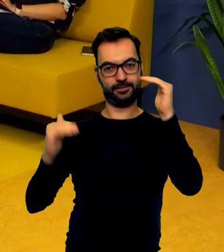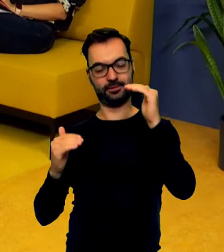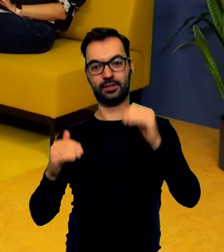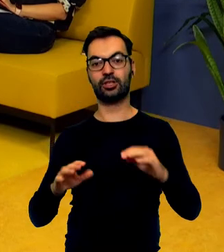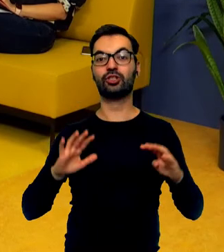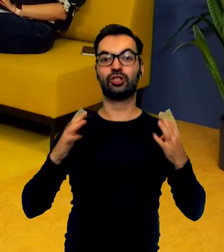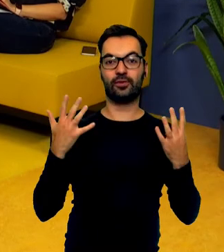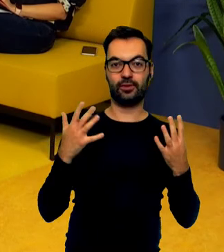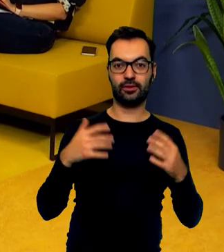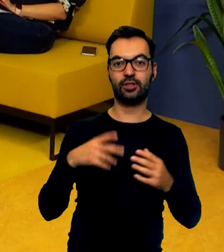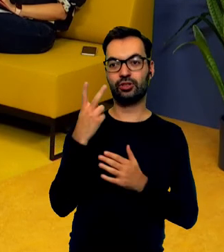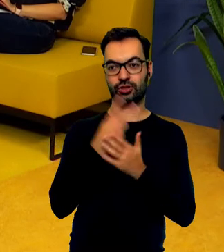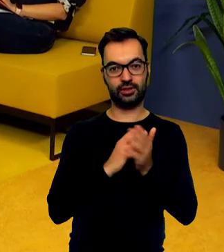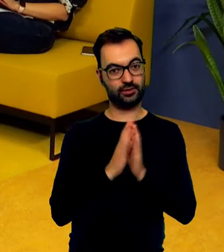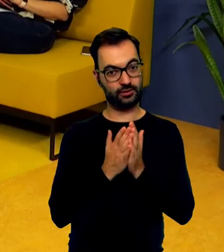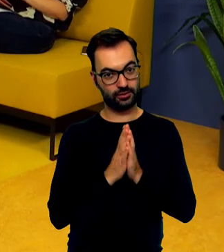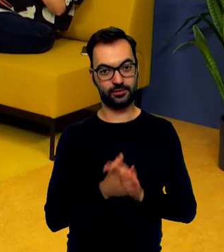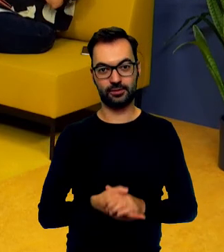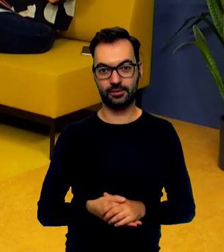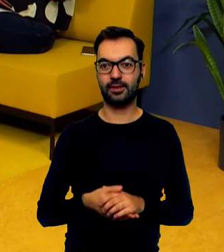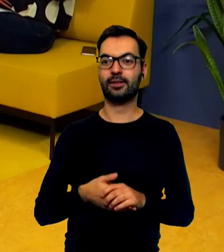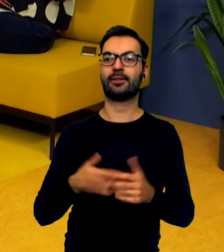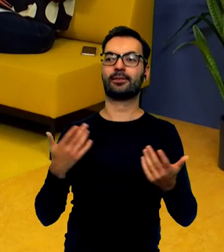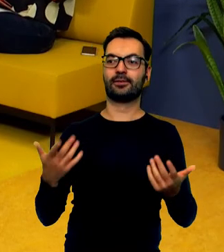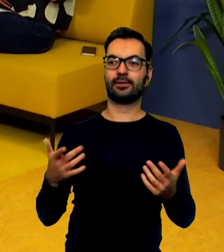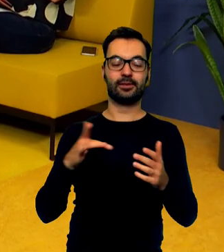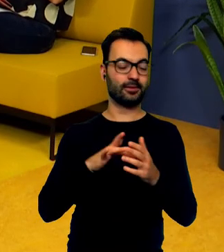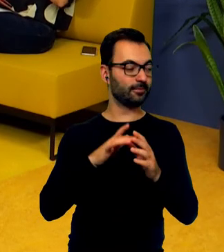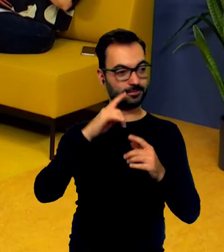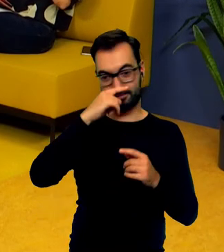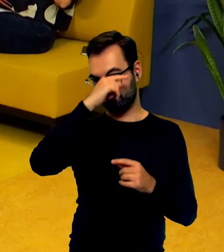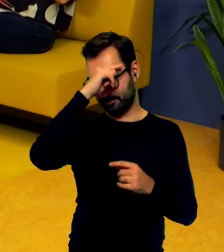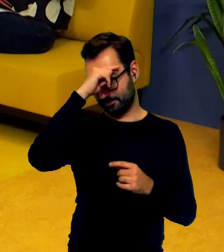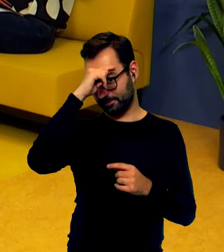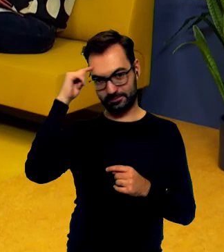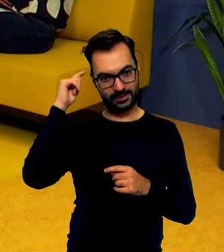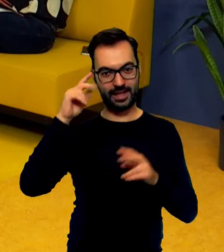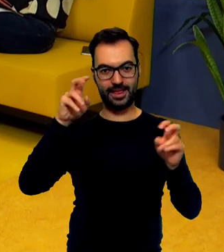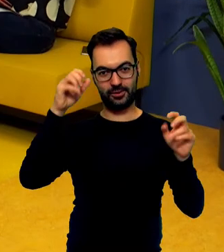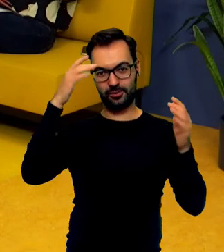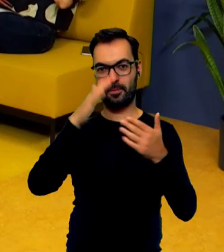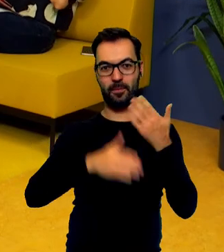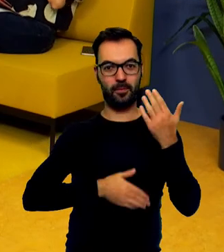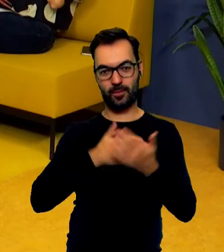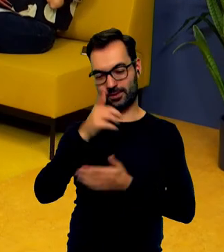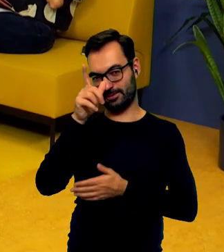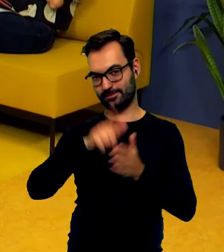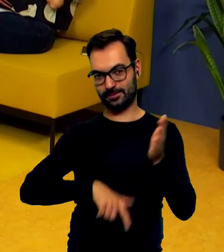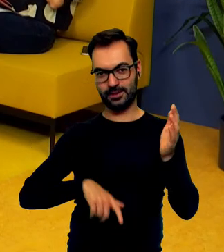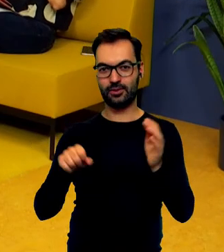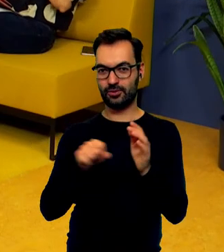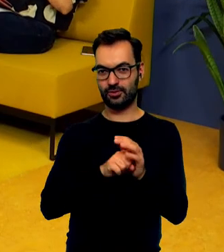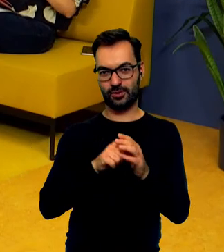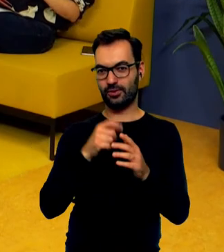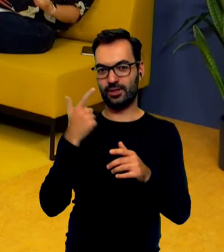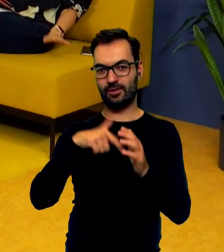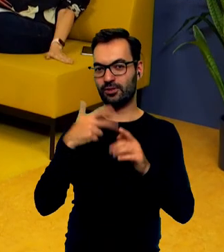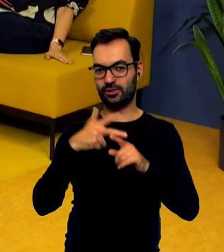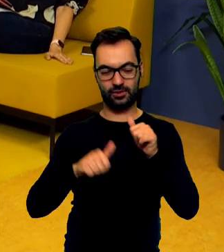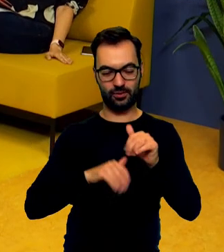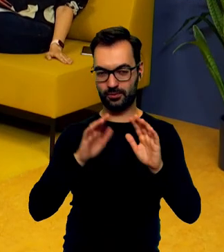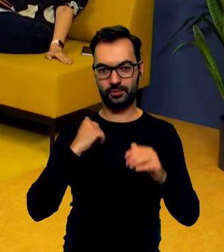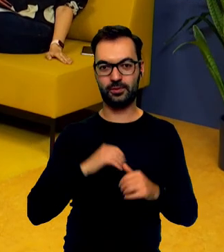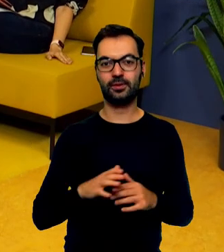Reguła 9, czytaj książki. I w środku znajdziecie tyle fantastycznych tytułów, że tak jak mówiłam, lista do 2030 roku